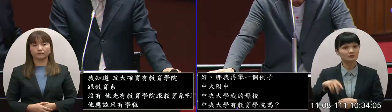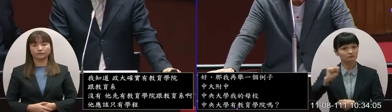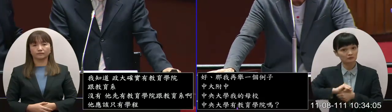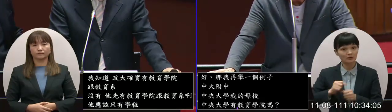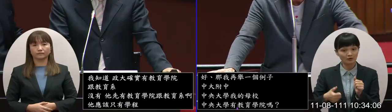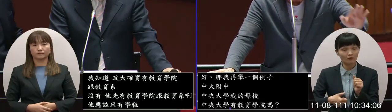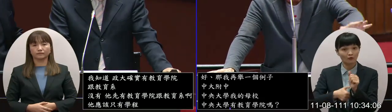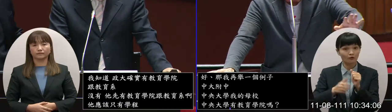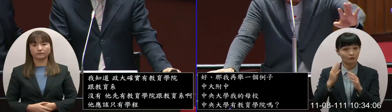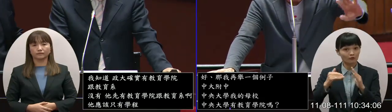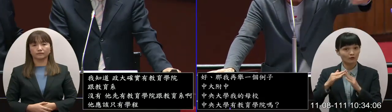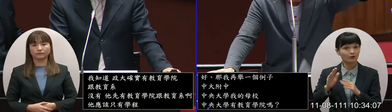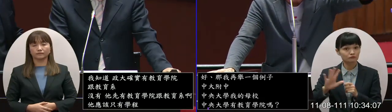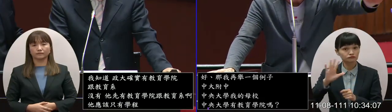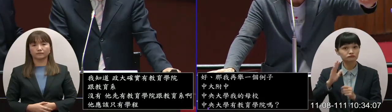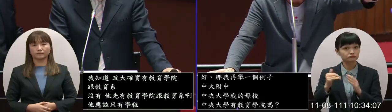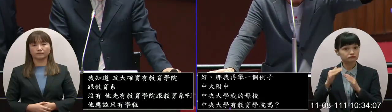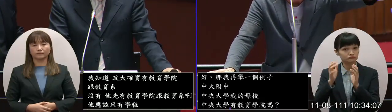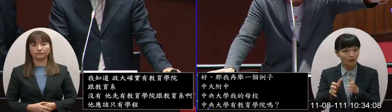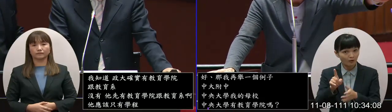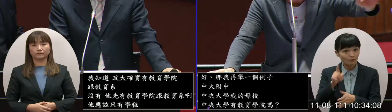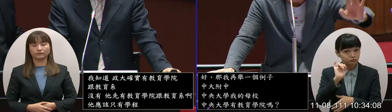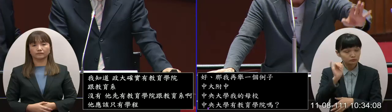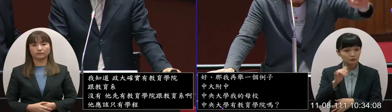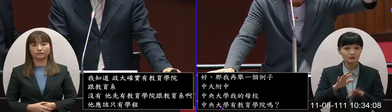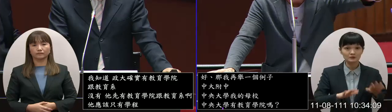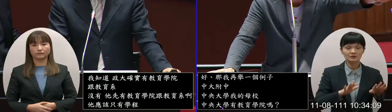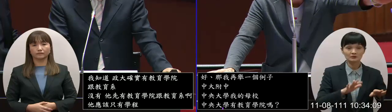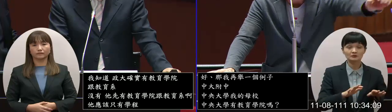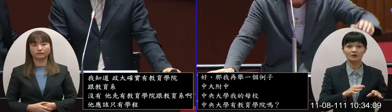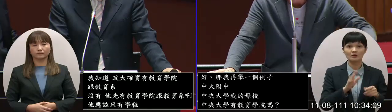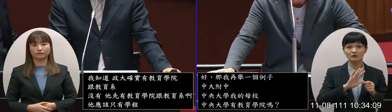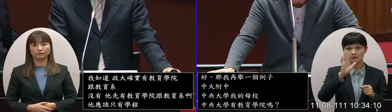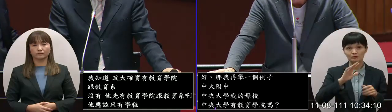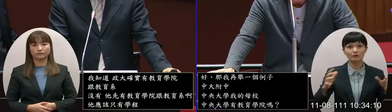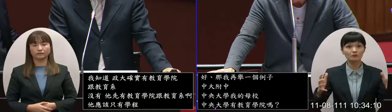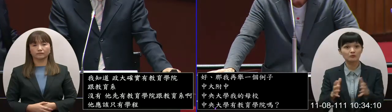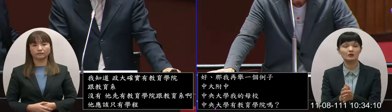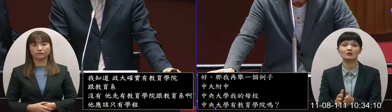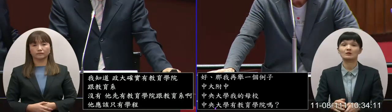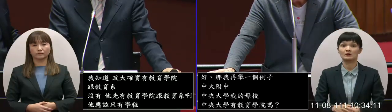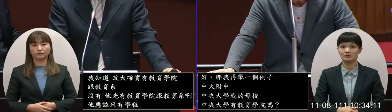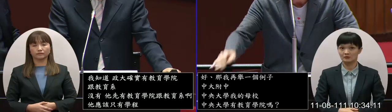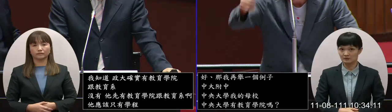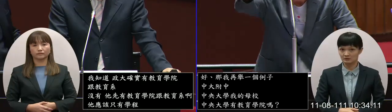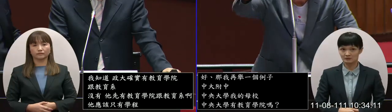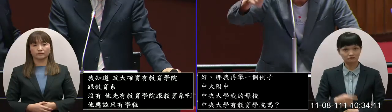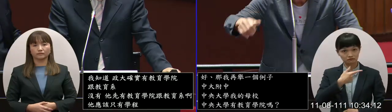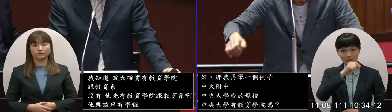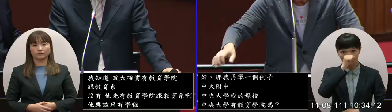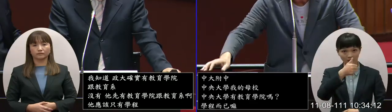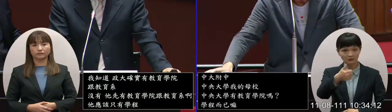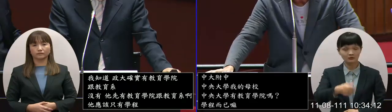啊。现在中立高中并入中央大学，成为中央大学的附属中学，很